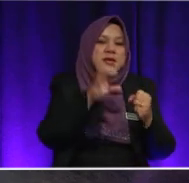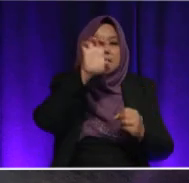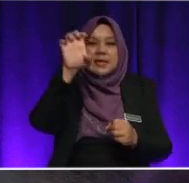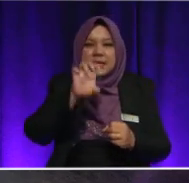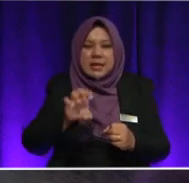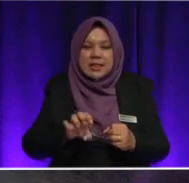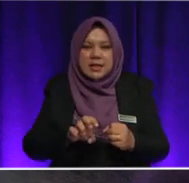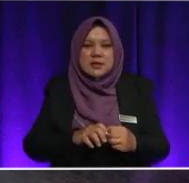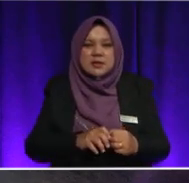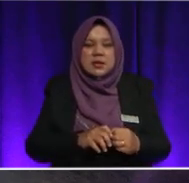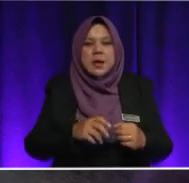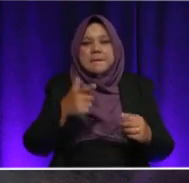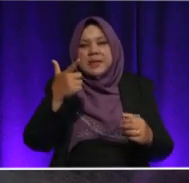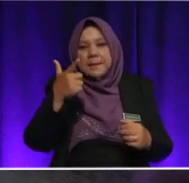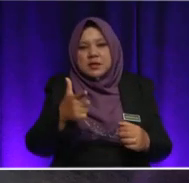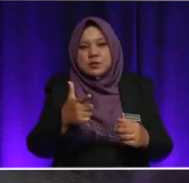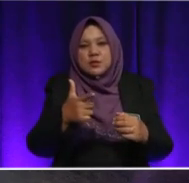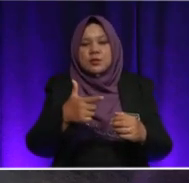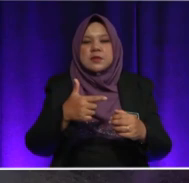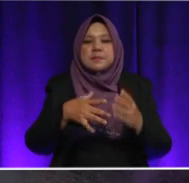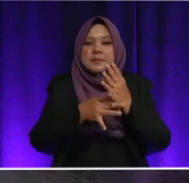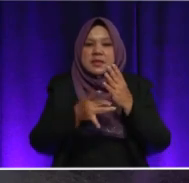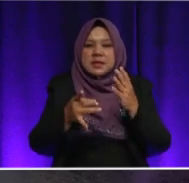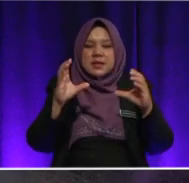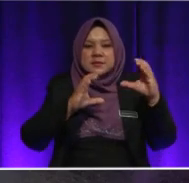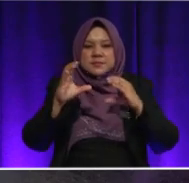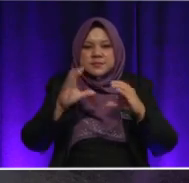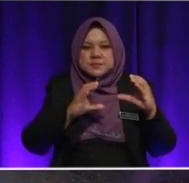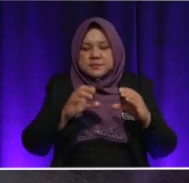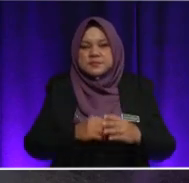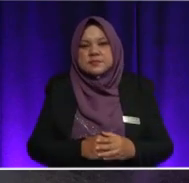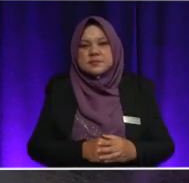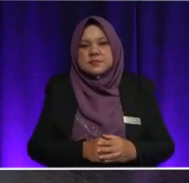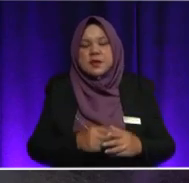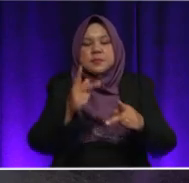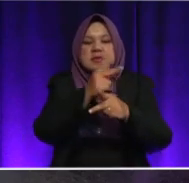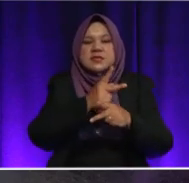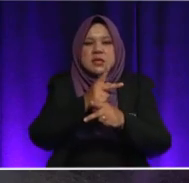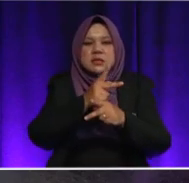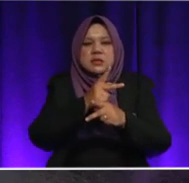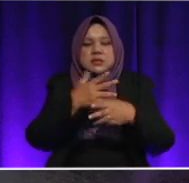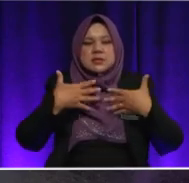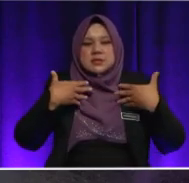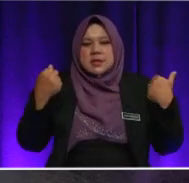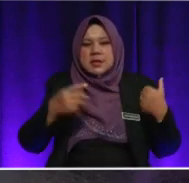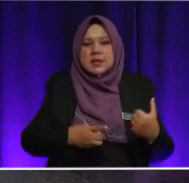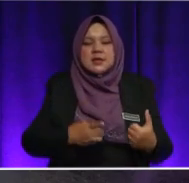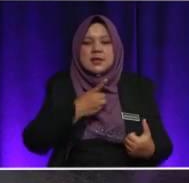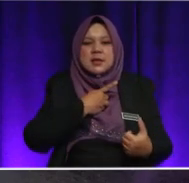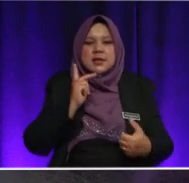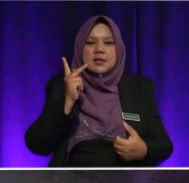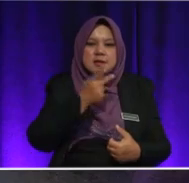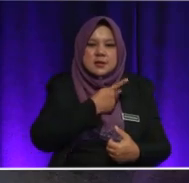hematkan minyak petrol Anda mudah kita dapat menjaga negara kita dan keamanan dan kesehatan diri kita kita usahakan terima kasih